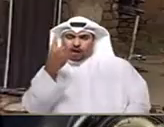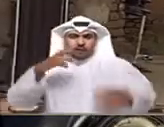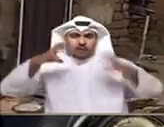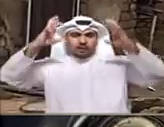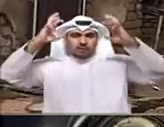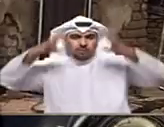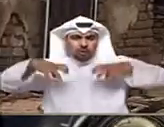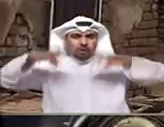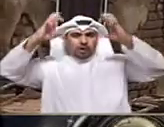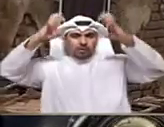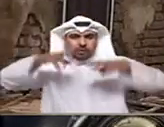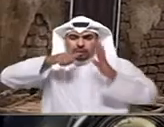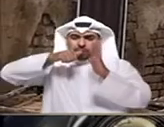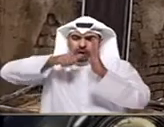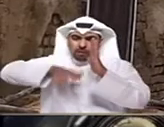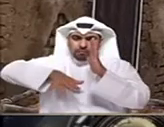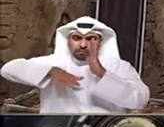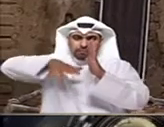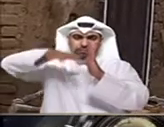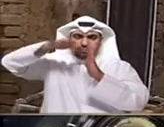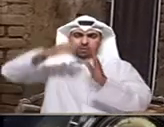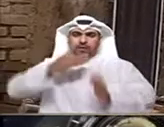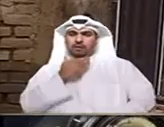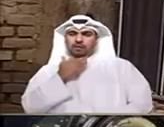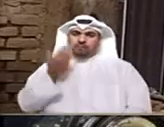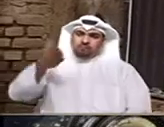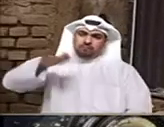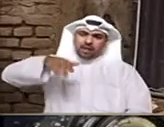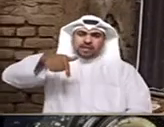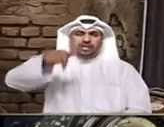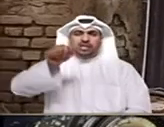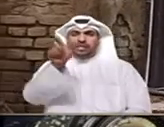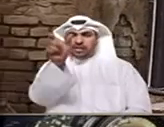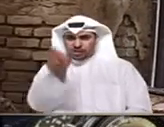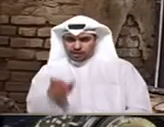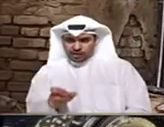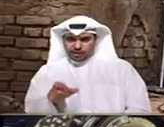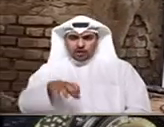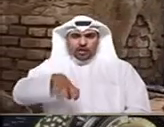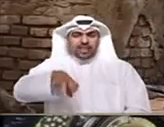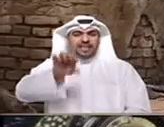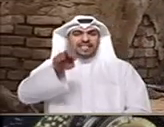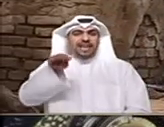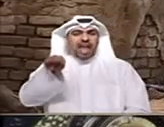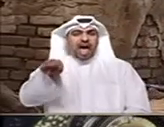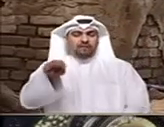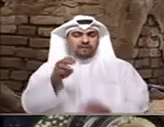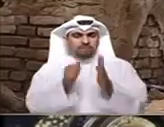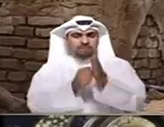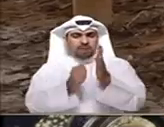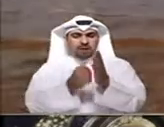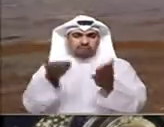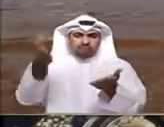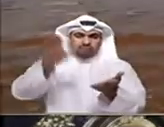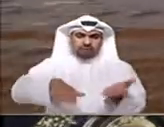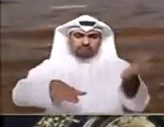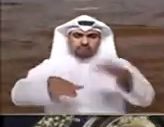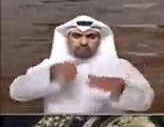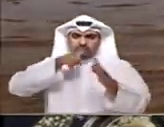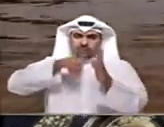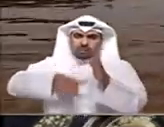أدى إلى وفاة أكثر من 60 شخصا وانهيار حوالي 90,000 منزل، بجانب تدمير عدد من المرافق الحيوية